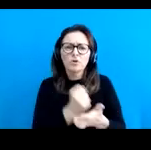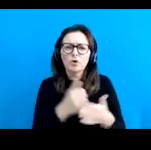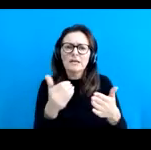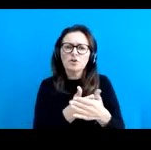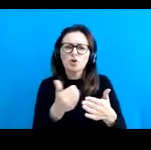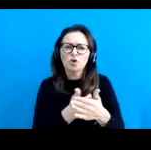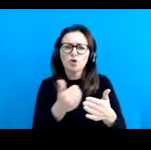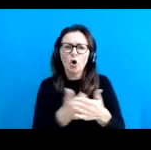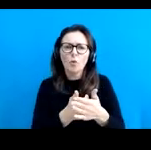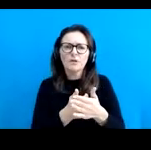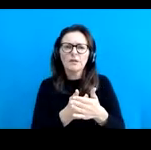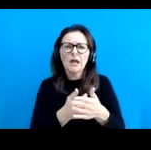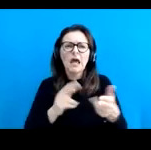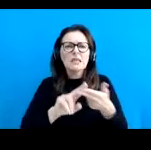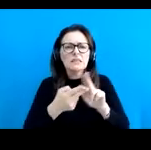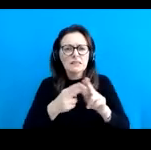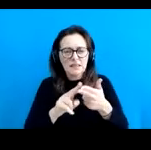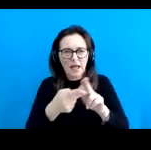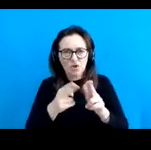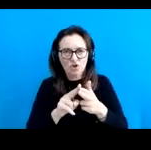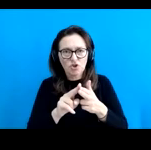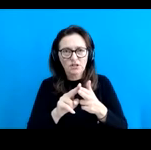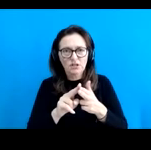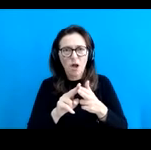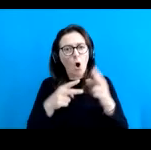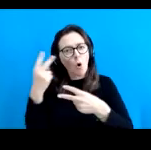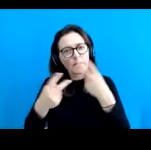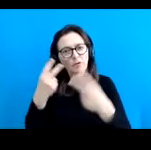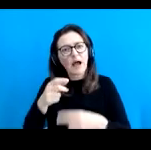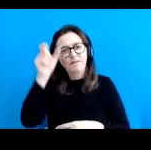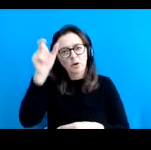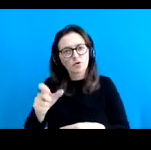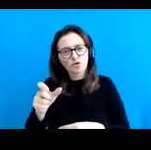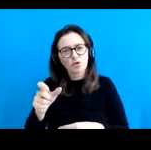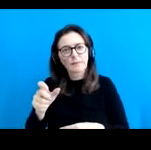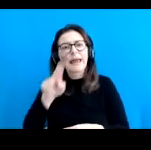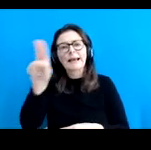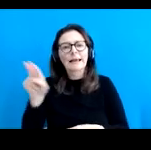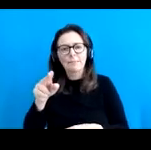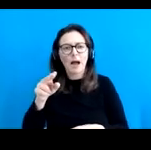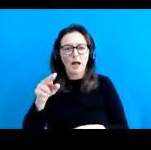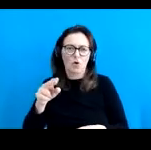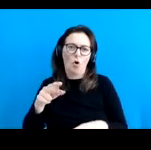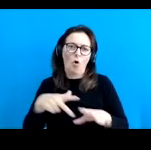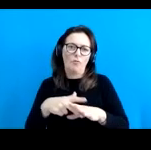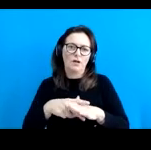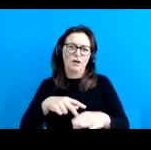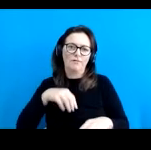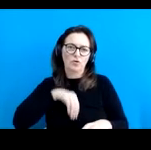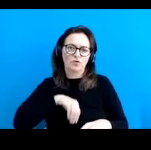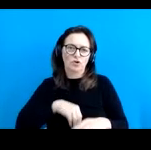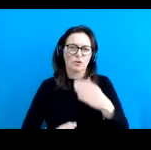inkluzivnega pristopa do oseb z motnjami v duševnem razvoju. Glavno vodilo pri pisanju prispevka je bila